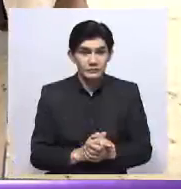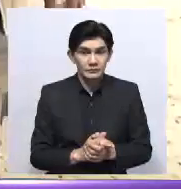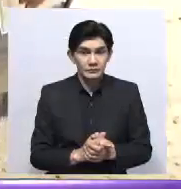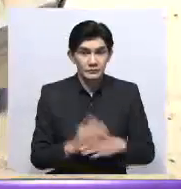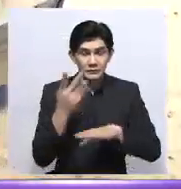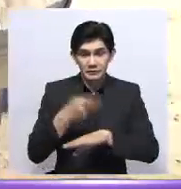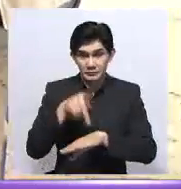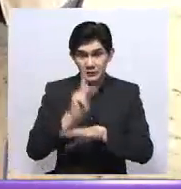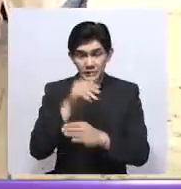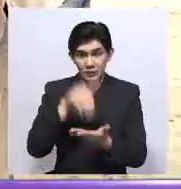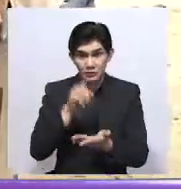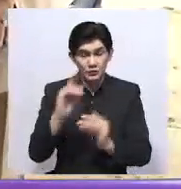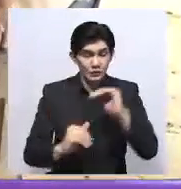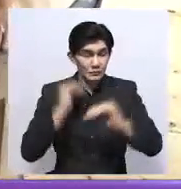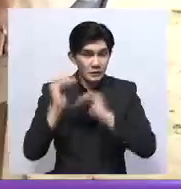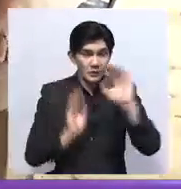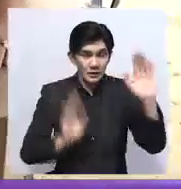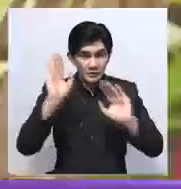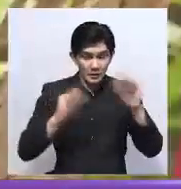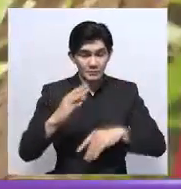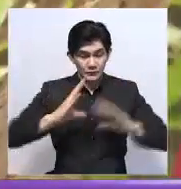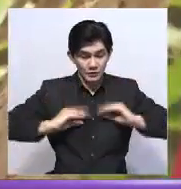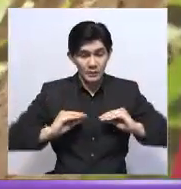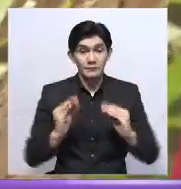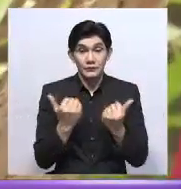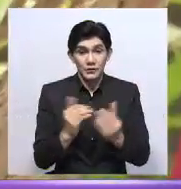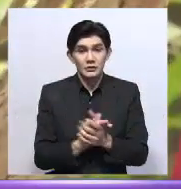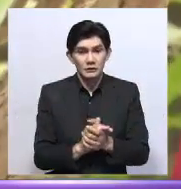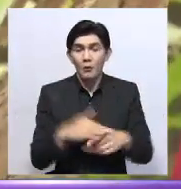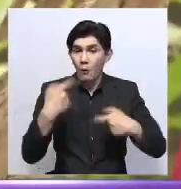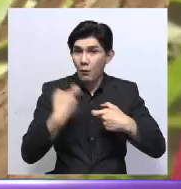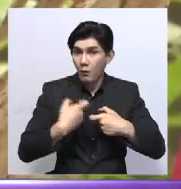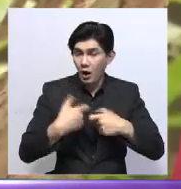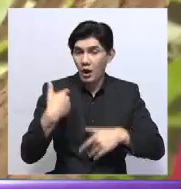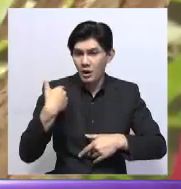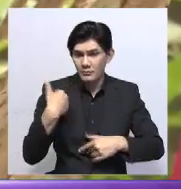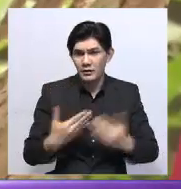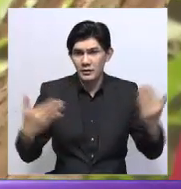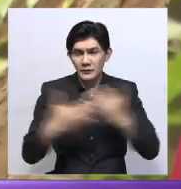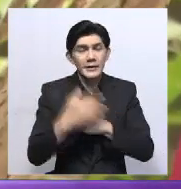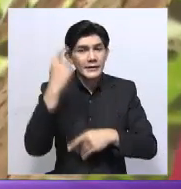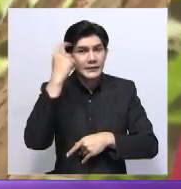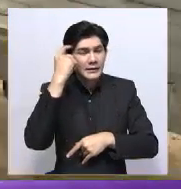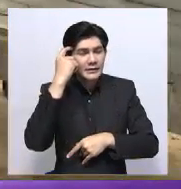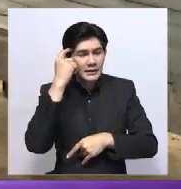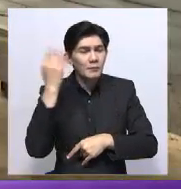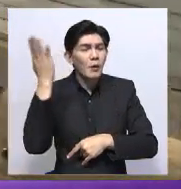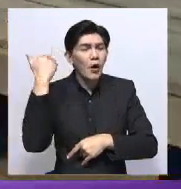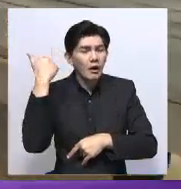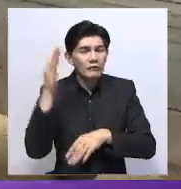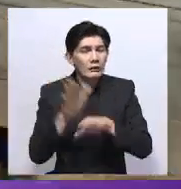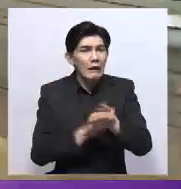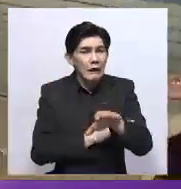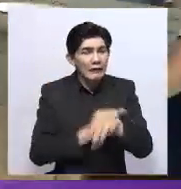ประธานศูนย์พัฒนาประชาธิปไตยตำบลกุดหวายยอมรับว่าเป็นเรื่องยากในการเปลี่ยนแปลงทัศนคติที่ยึดถือมาน